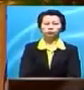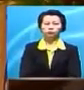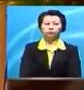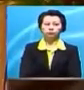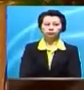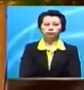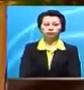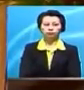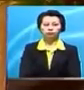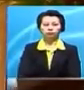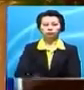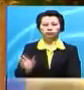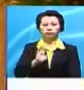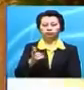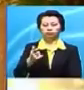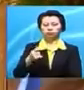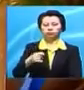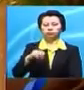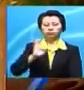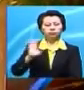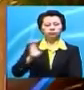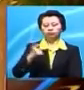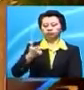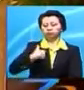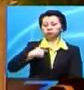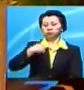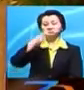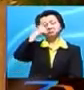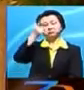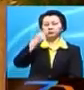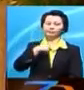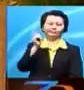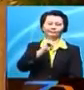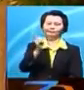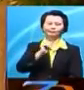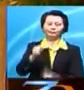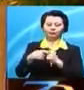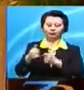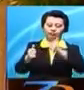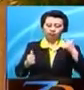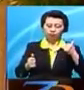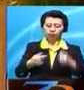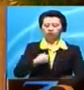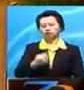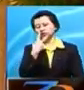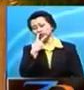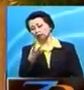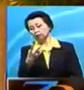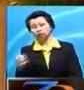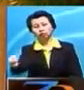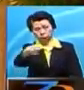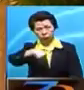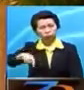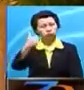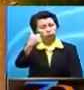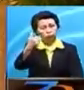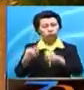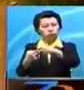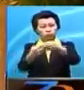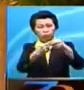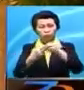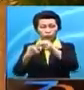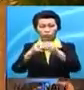Tidak berhajat untuk riak, jauh daripada takabur. Saya melihat bahawa kesatupaduan di kalangan ahli-ahli